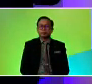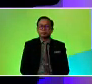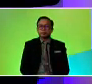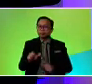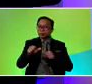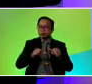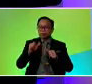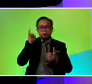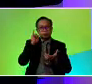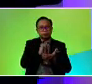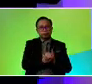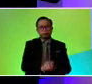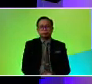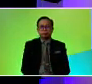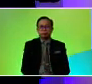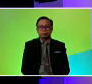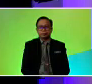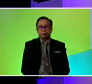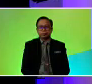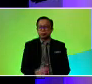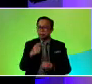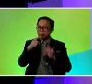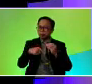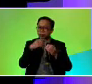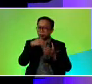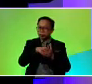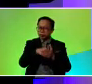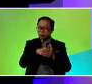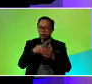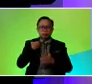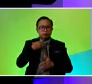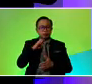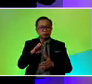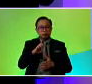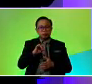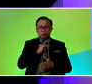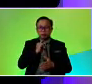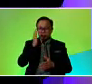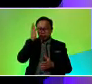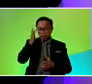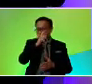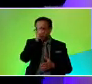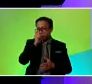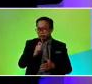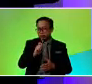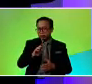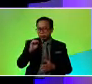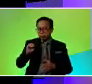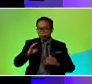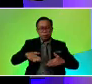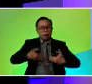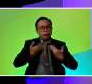tersebut Oke dekat sini ke bila dalam masuk dalam ekspektasi Oke saya akan tanya kepada murid bagaimana